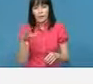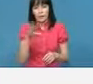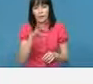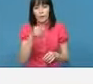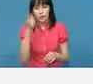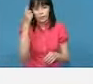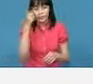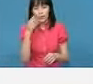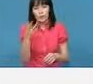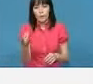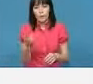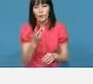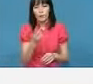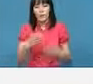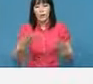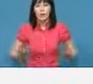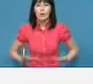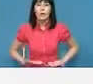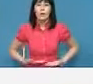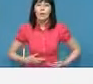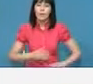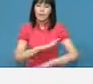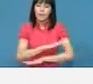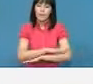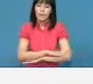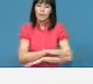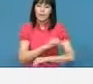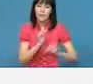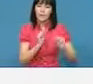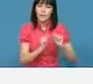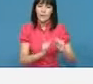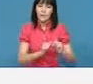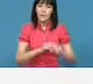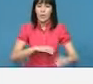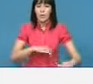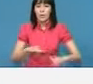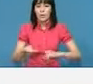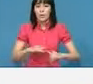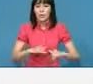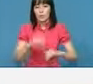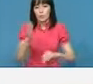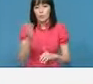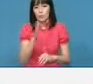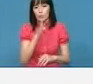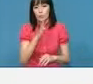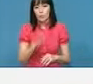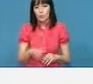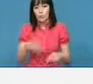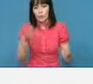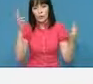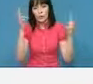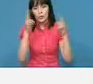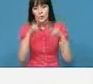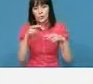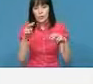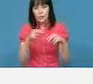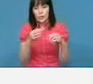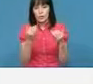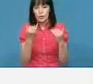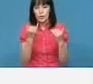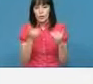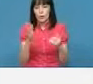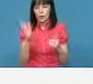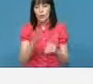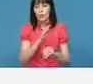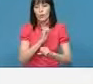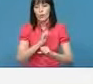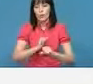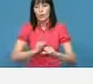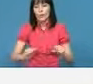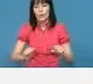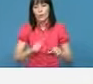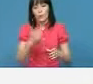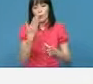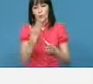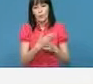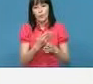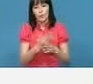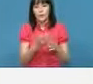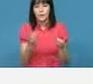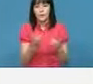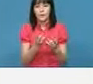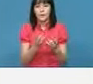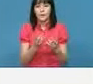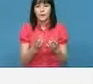қоғамдық тәртіпті сақтап, қылмыскерлермен күресу жолы болғандықтан осындай жағдай болып